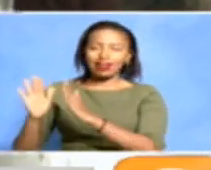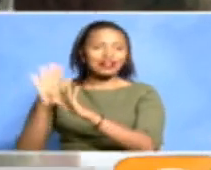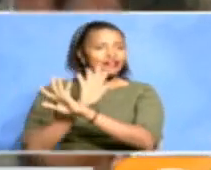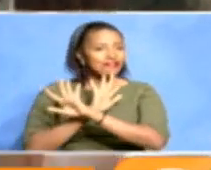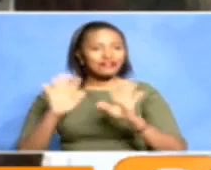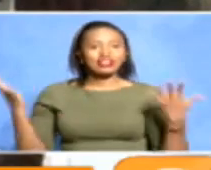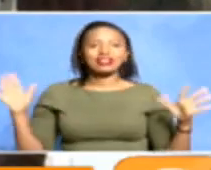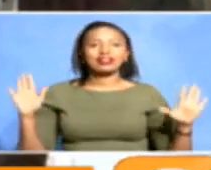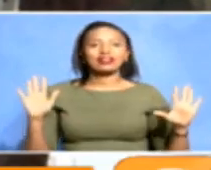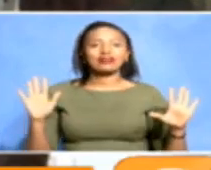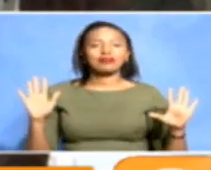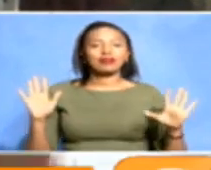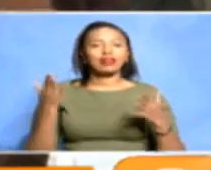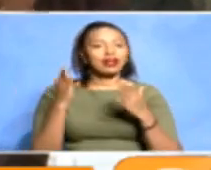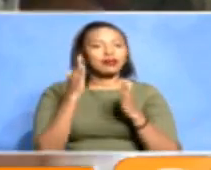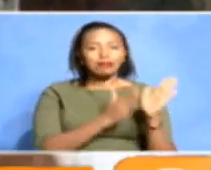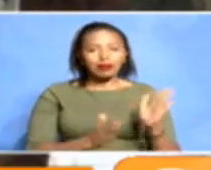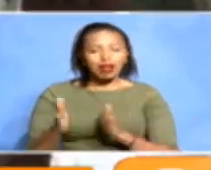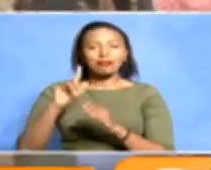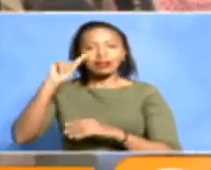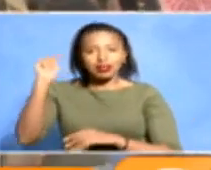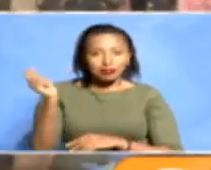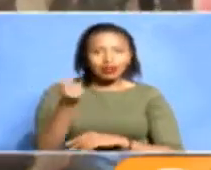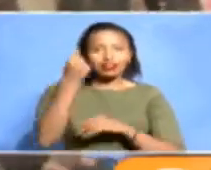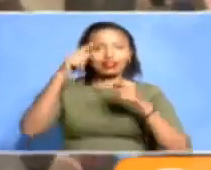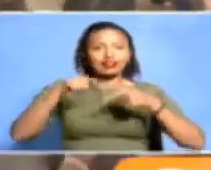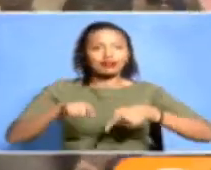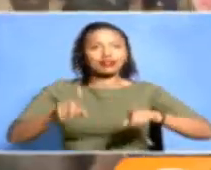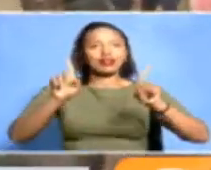Na imepangwa na rais mwenyewe.